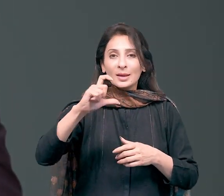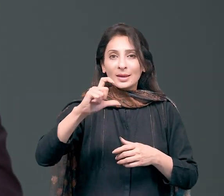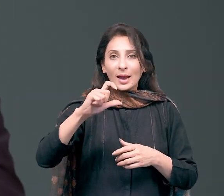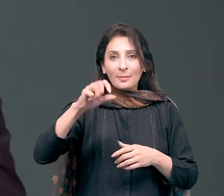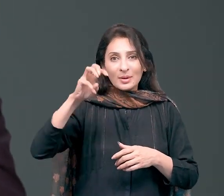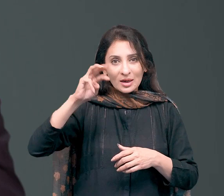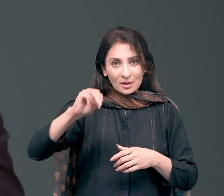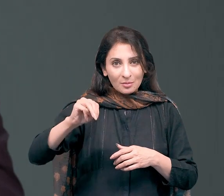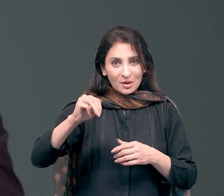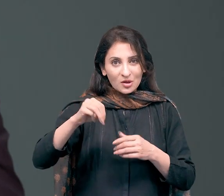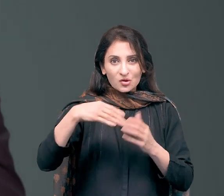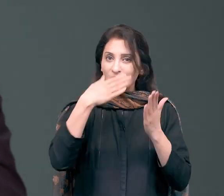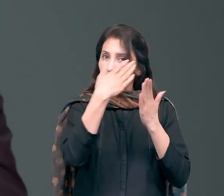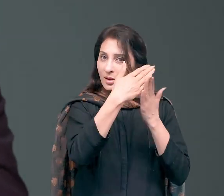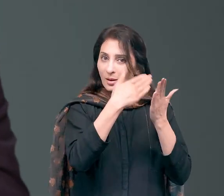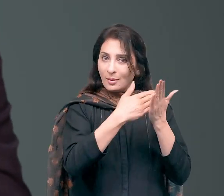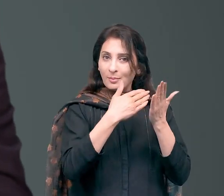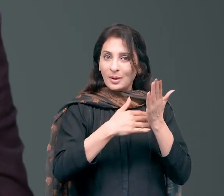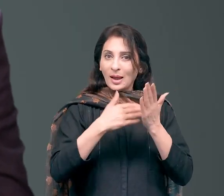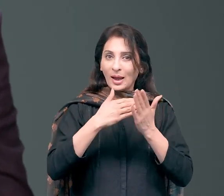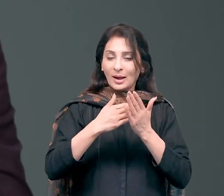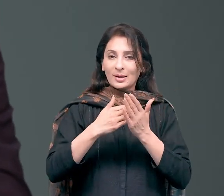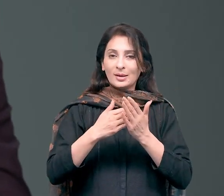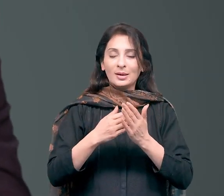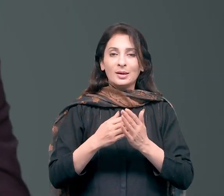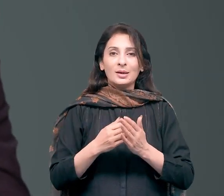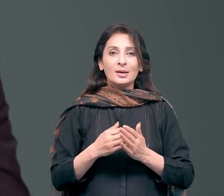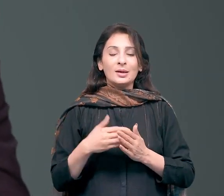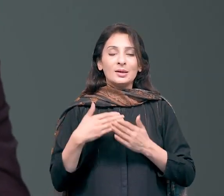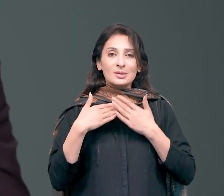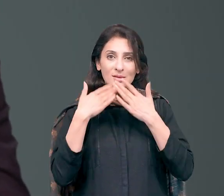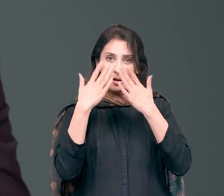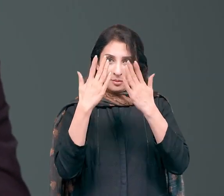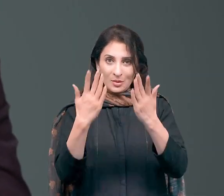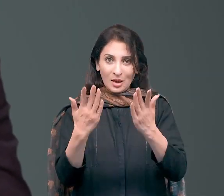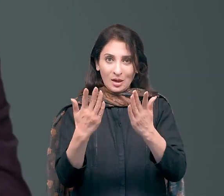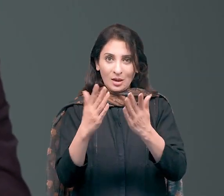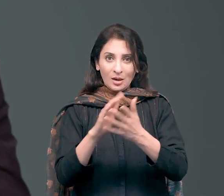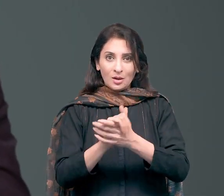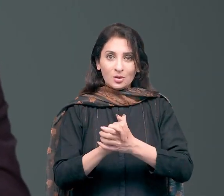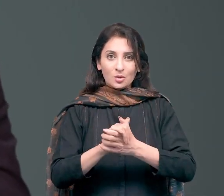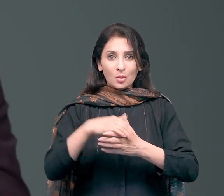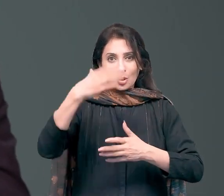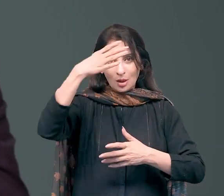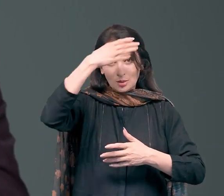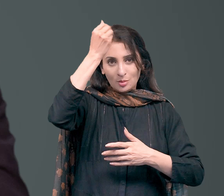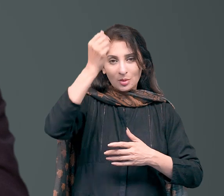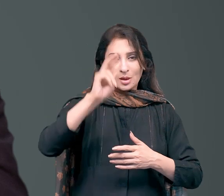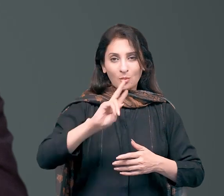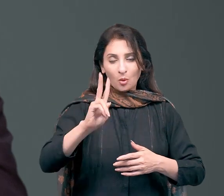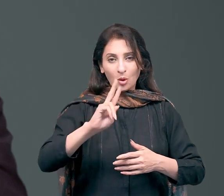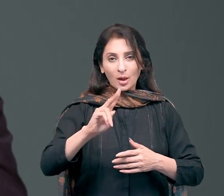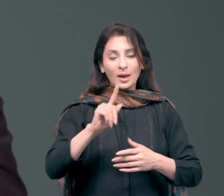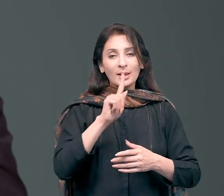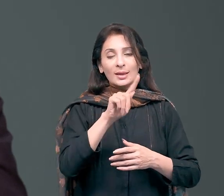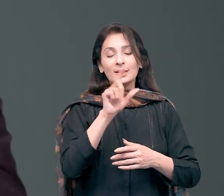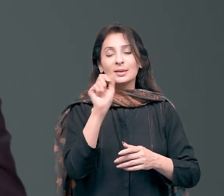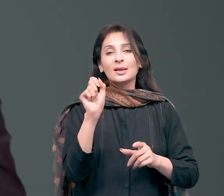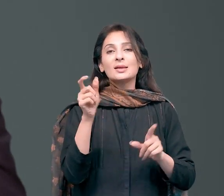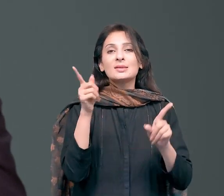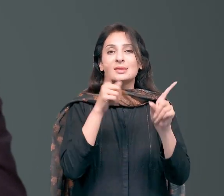مشن پلان سامنے آیا۔ کابینہ مشن پلان میں یہ کہا گیا کہ جی جناح سے کہا گیا کہ جی